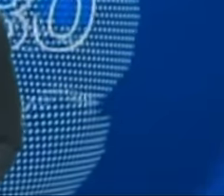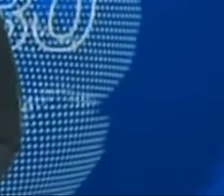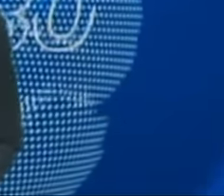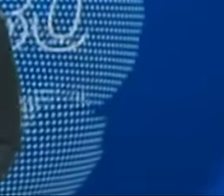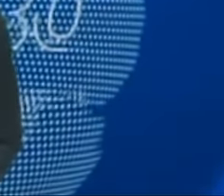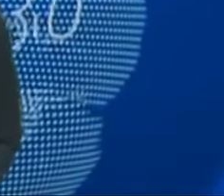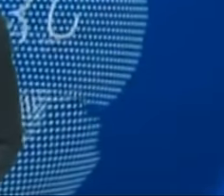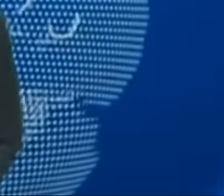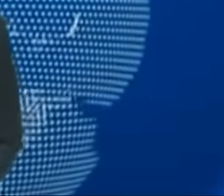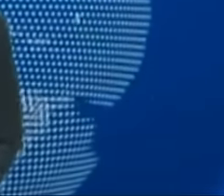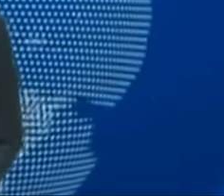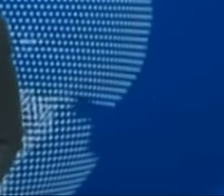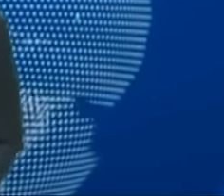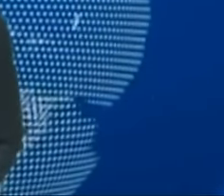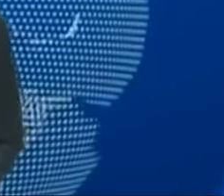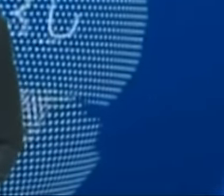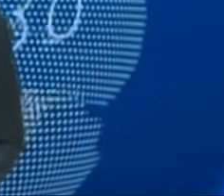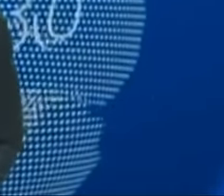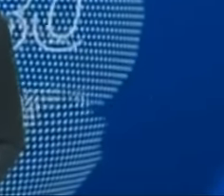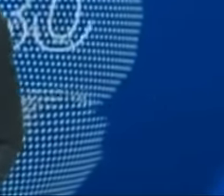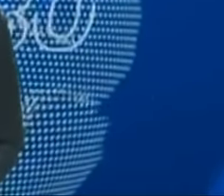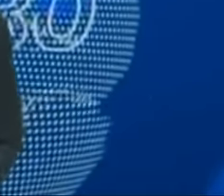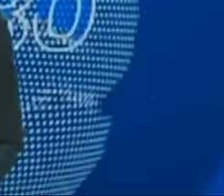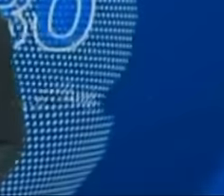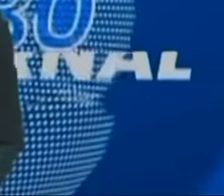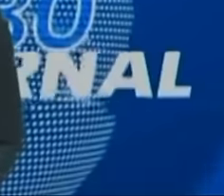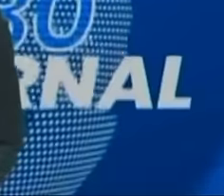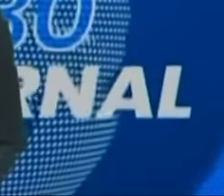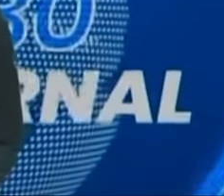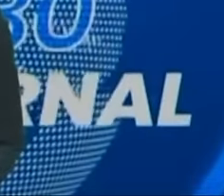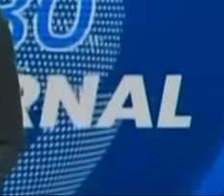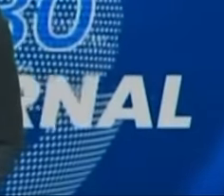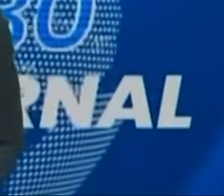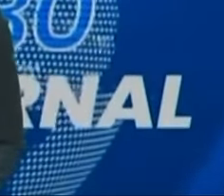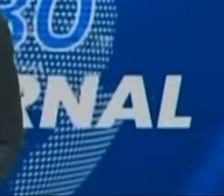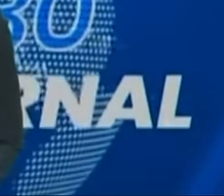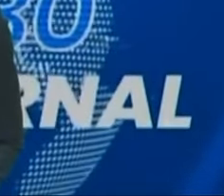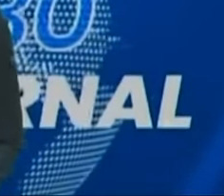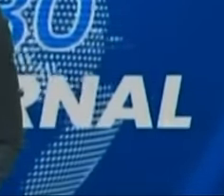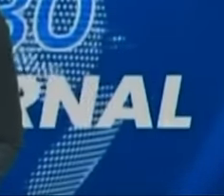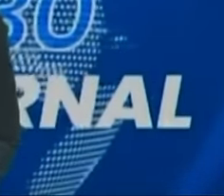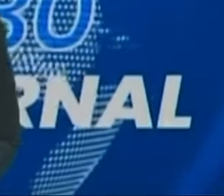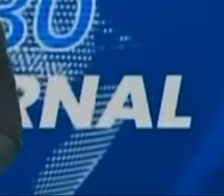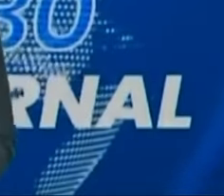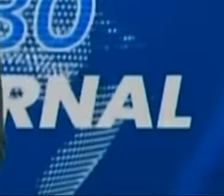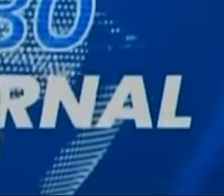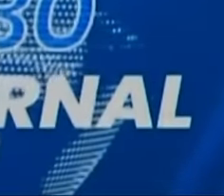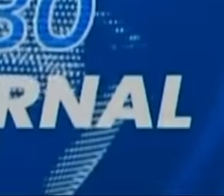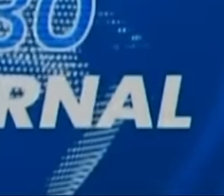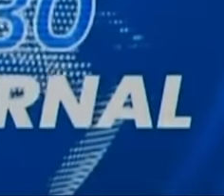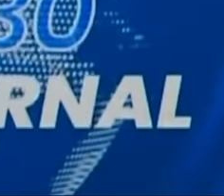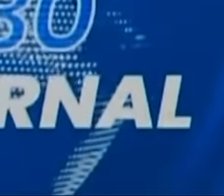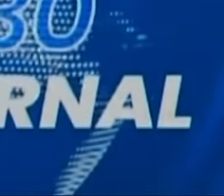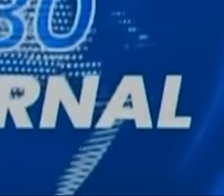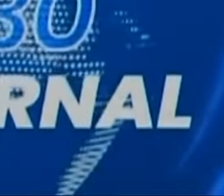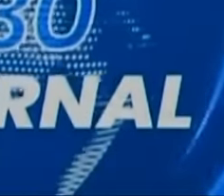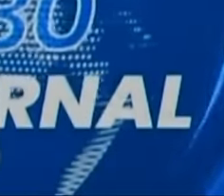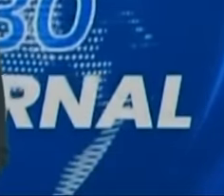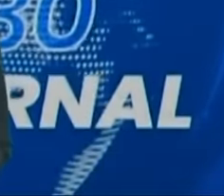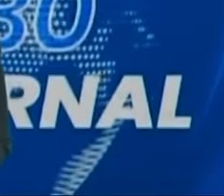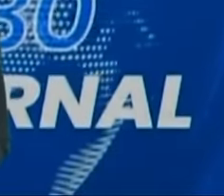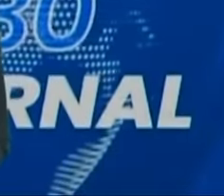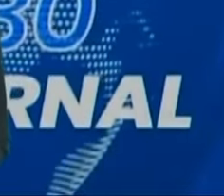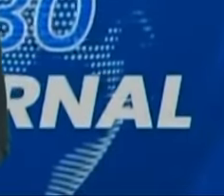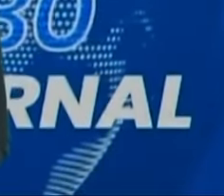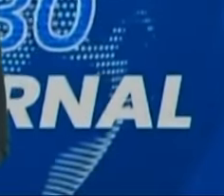Il est 13h, passé d'une trentaine de minutes à Kinshasa. Madame, messieurs, bonjour. Une sentence au sommaire de ce journal. La peine de mort pour